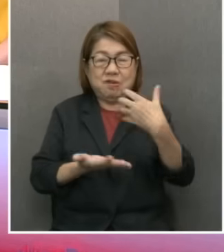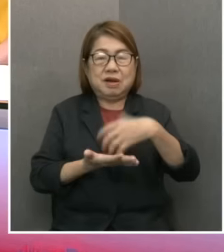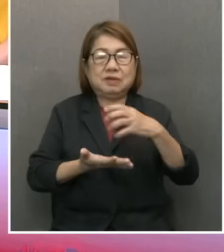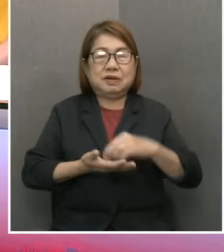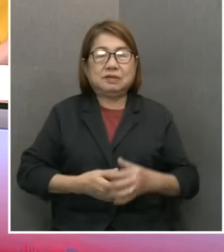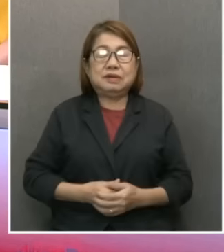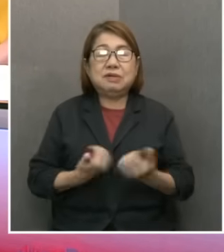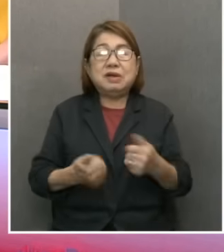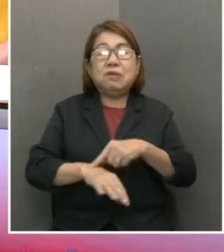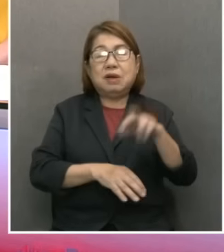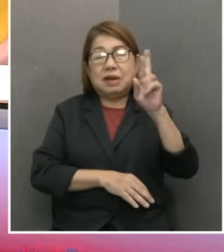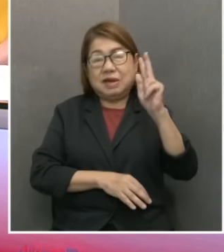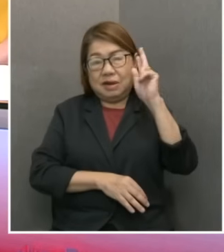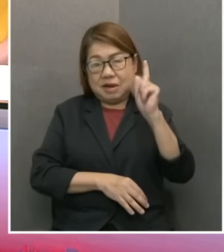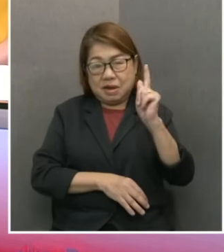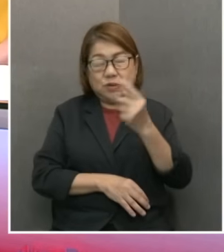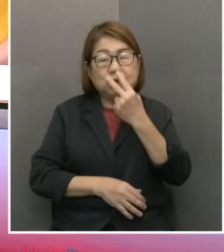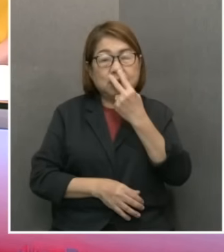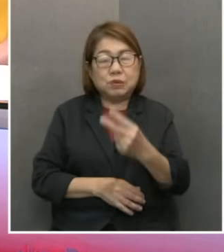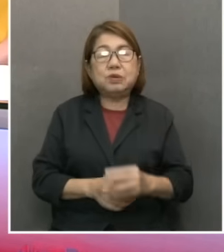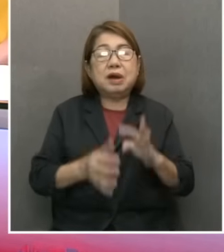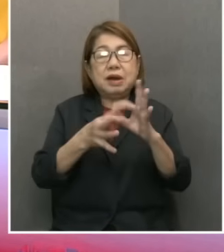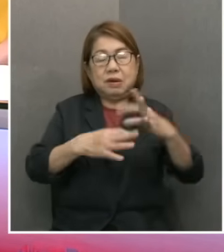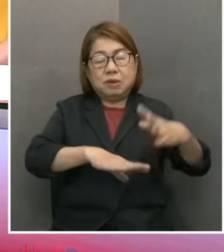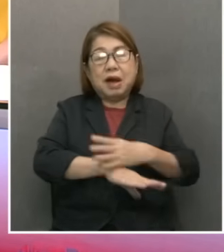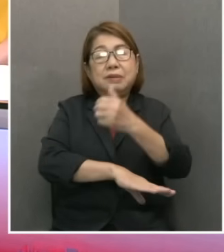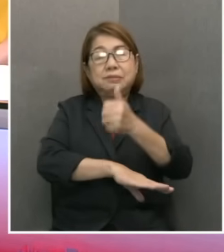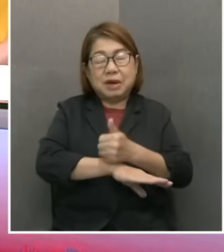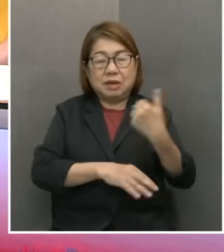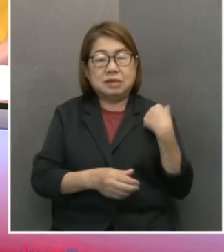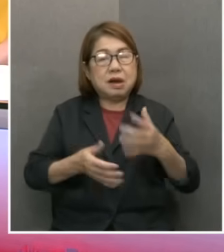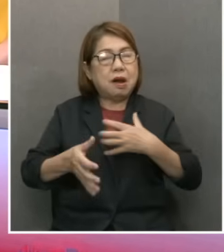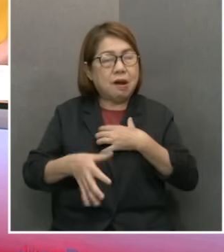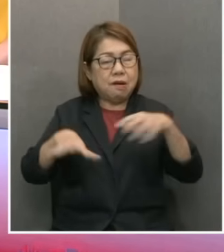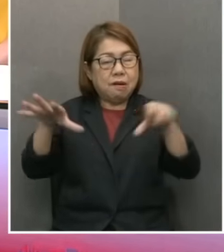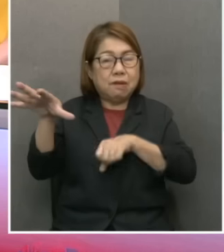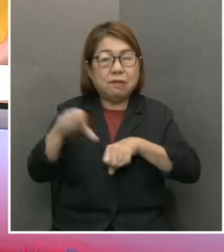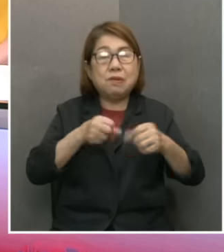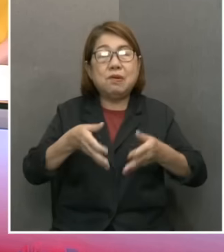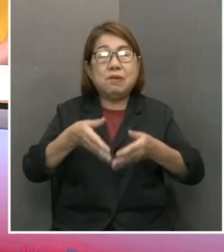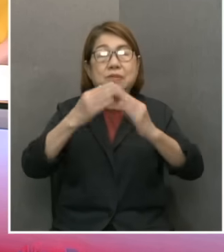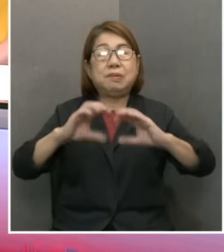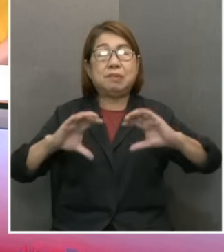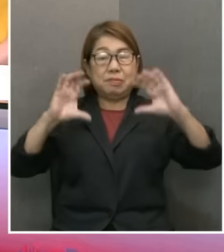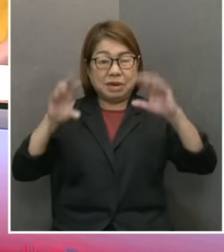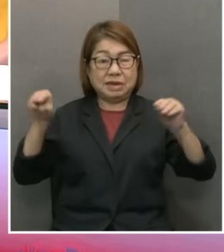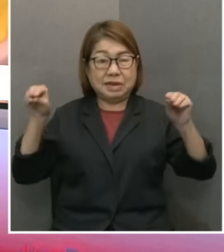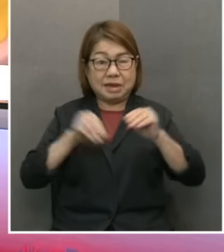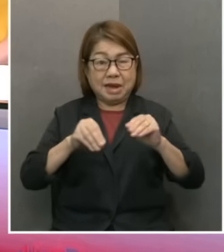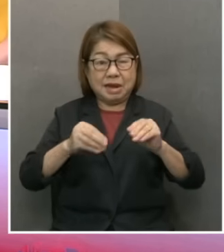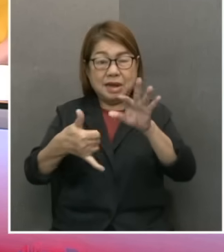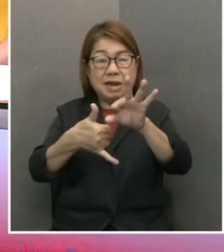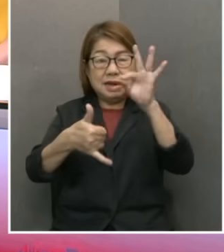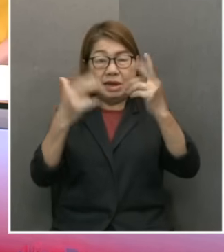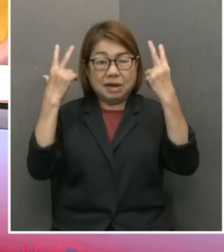อ่ะข่าวเที่ยงวันนี้นะคะมาติดตามกันสำหรับประเด็นทางการเมืองนะคะการจัดตั้งรัฐบาลก่อนที่จะถึงวันโหวตเลือกนายกรัฐมนตรีในวัน